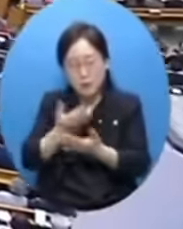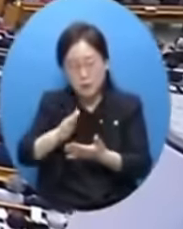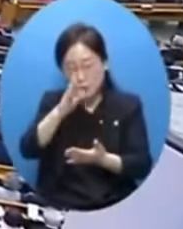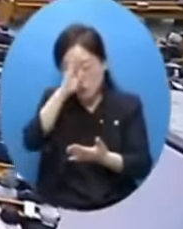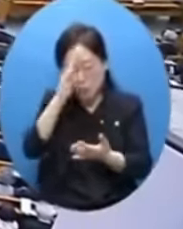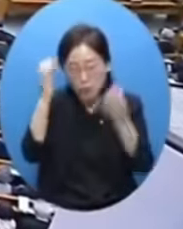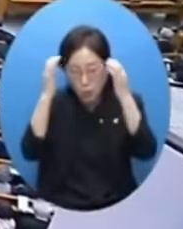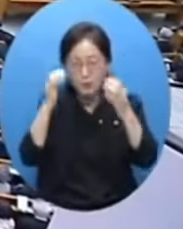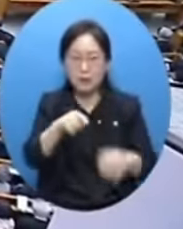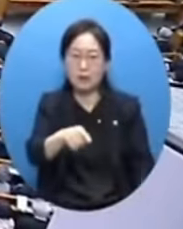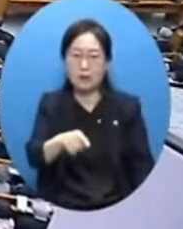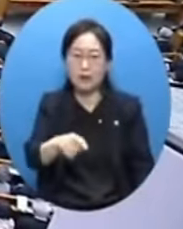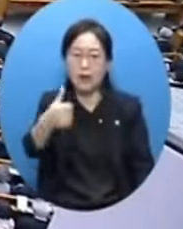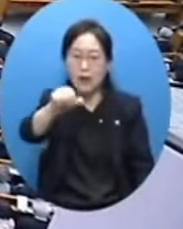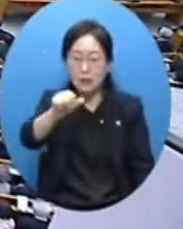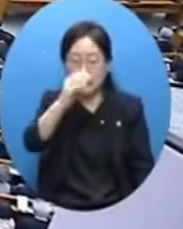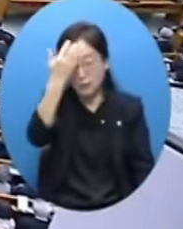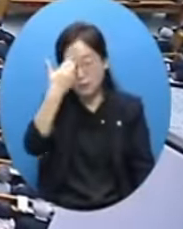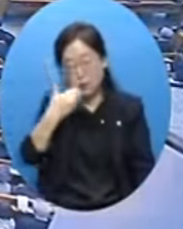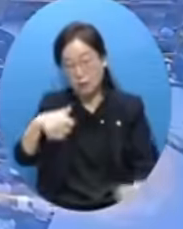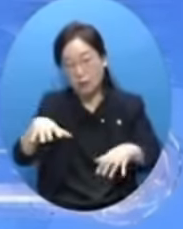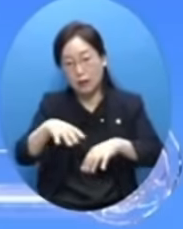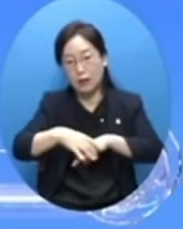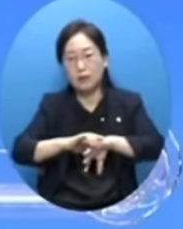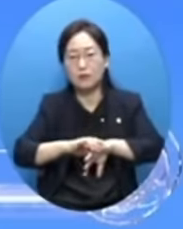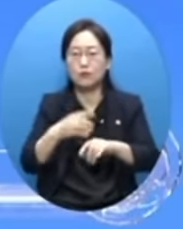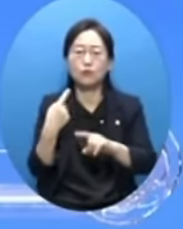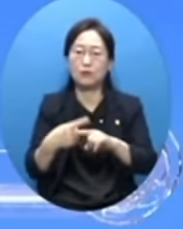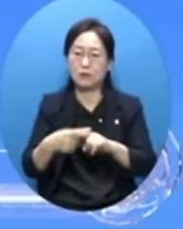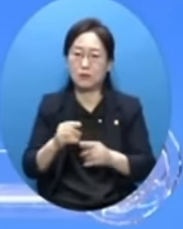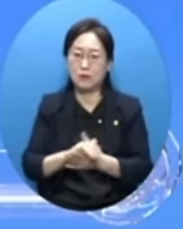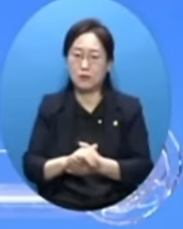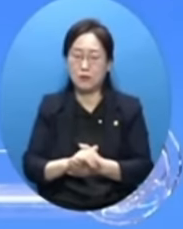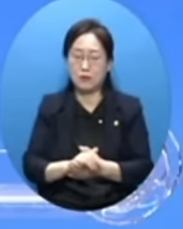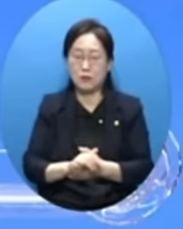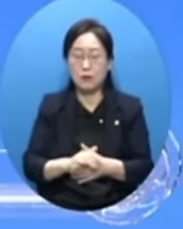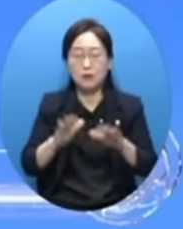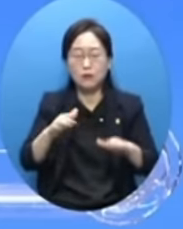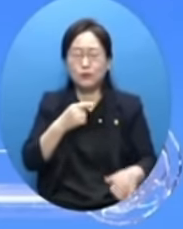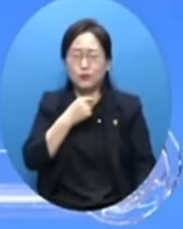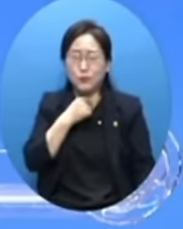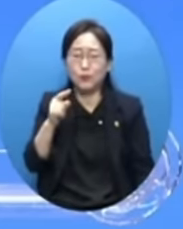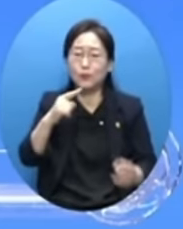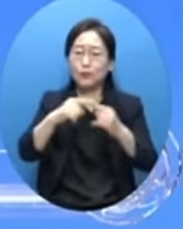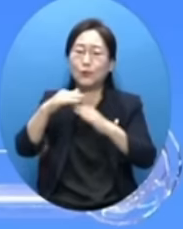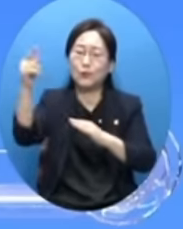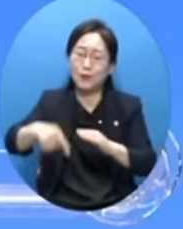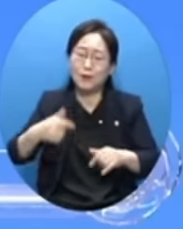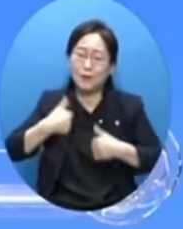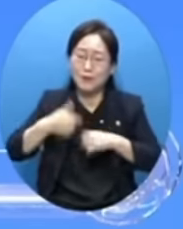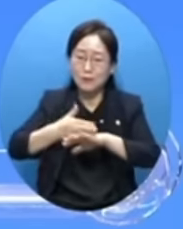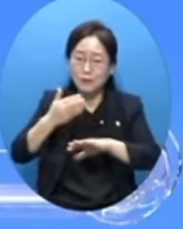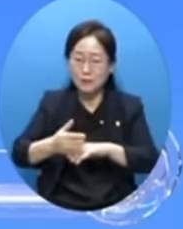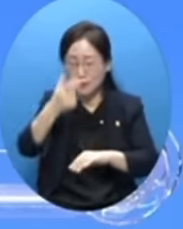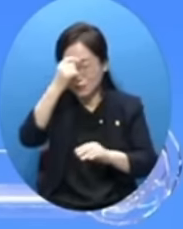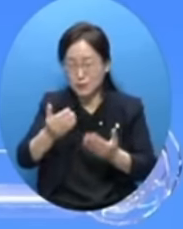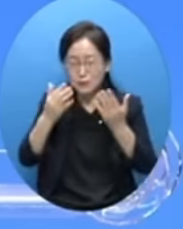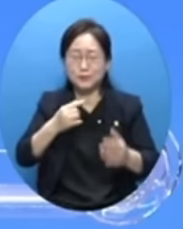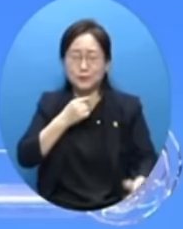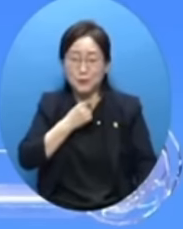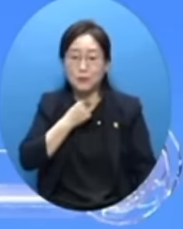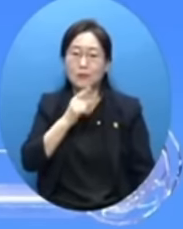지금 몸이 굳어져 가고 있는데 소원이 교회 나와서 기쁜 감성으로 예배를 드리는 것입니다.